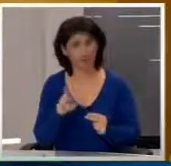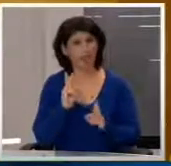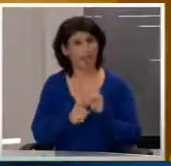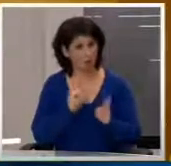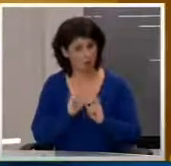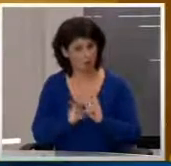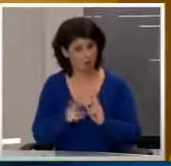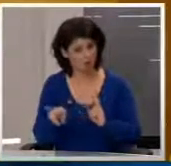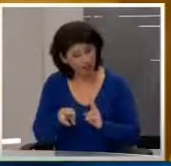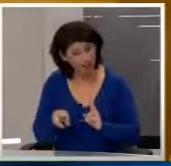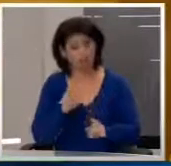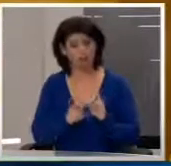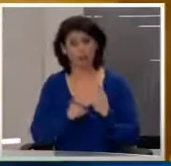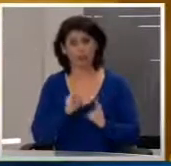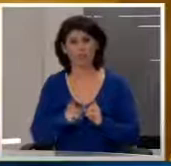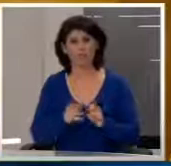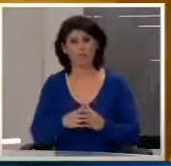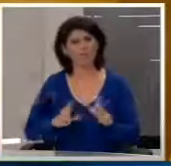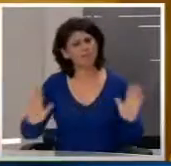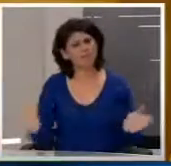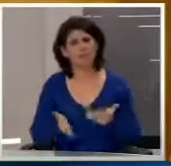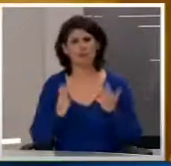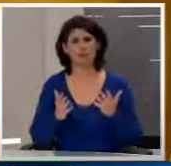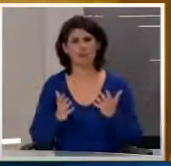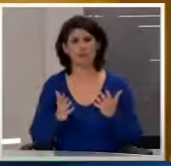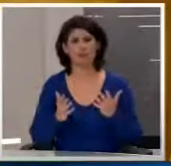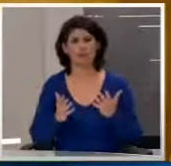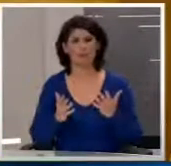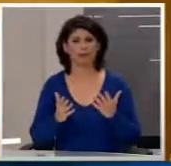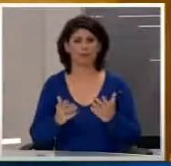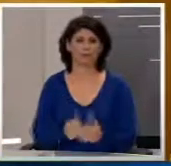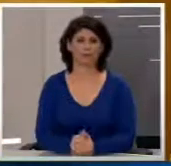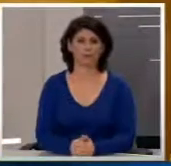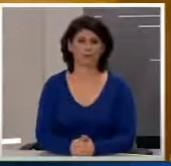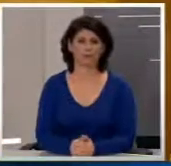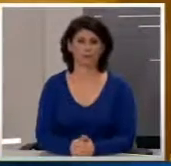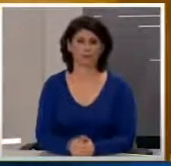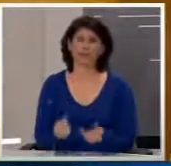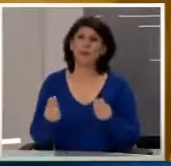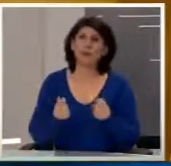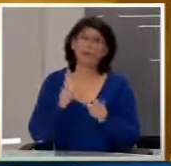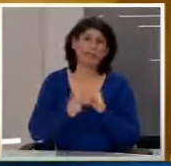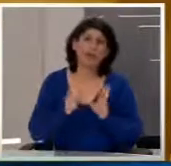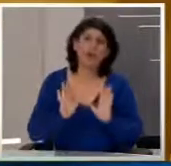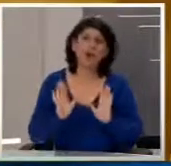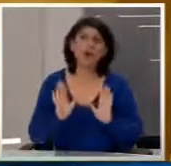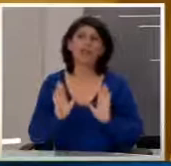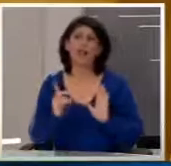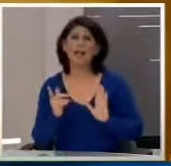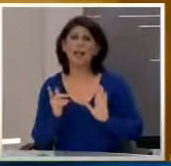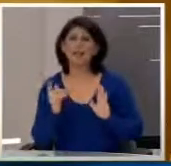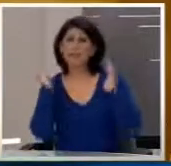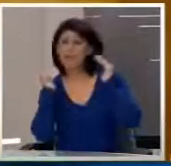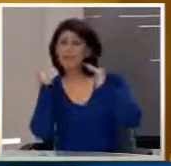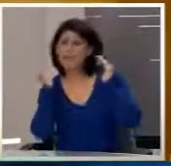κατηγορίες ή εν πάση περιπτώσει εγκλήσεις, για να είμαι λίγο πιο συγκεκριμένος,